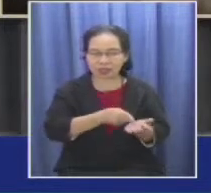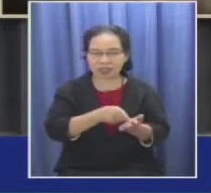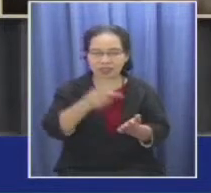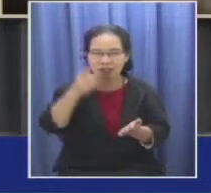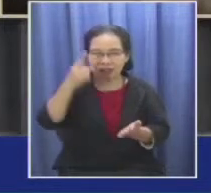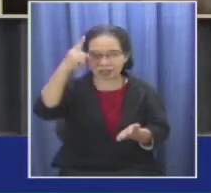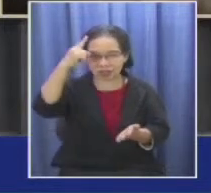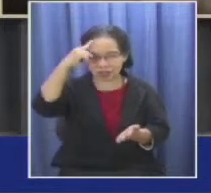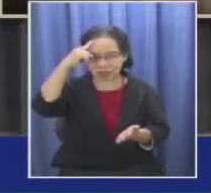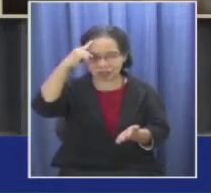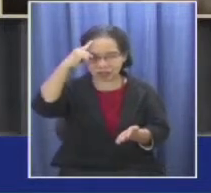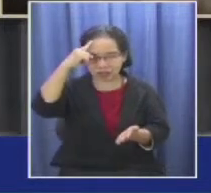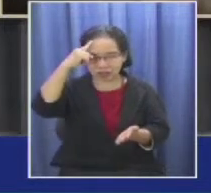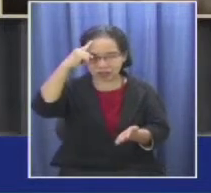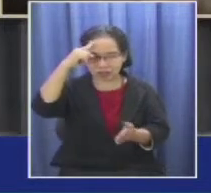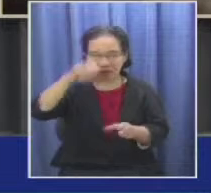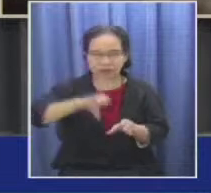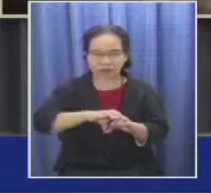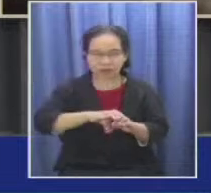ne